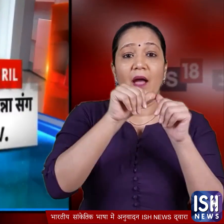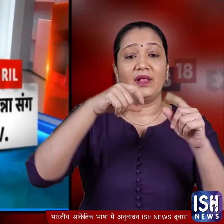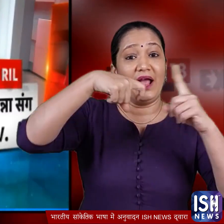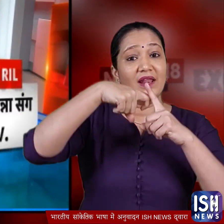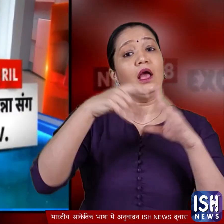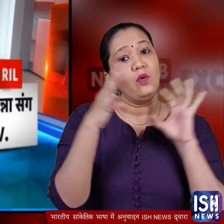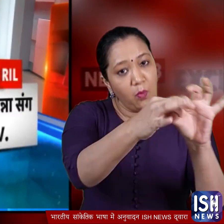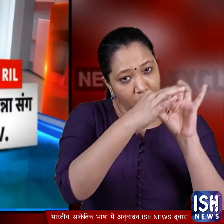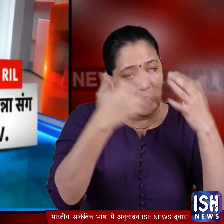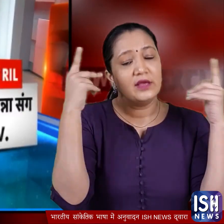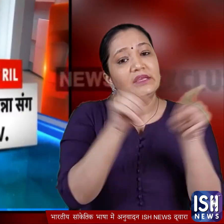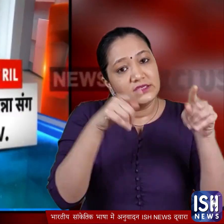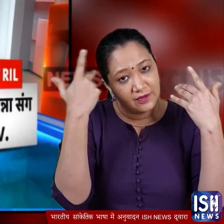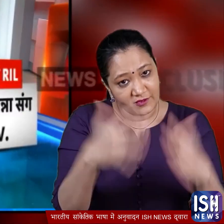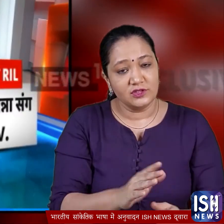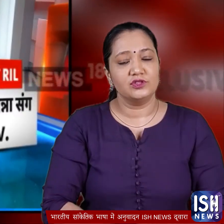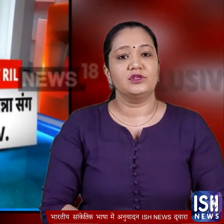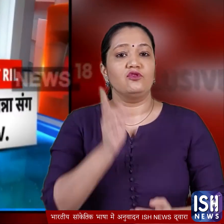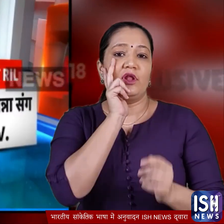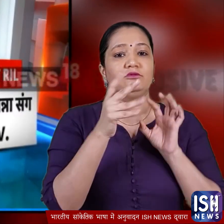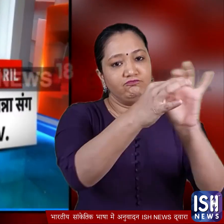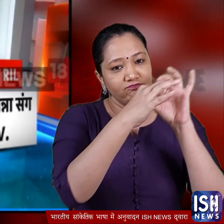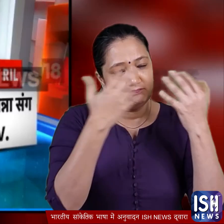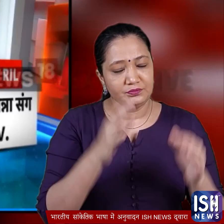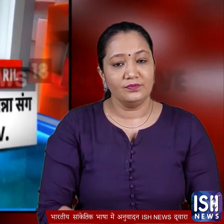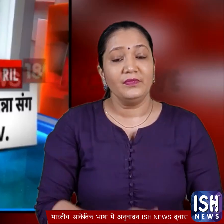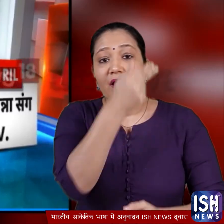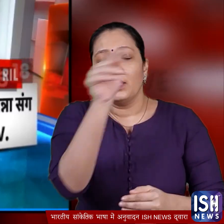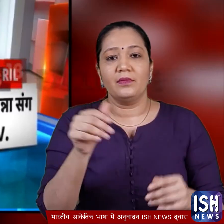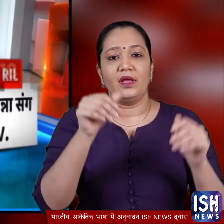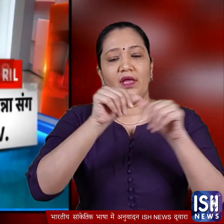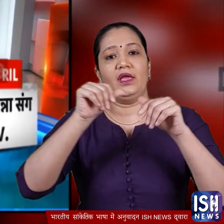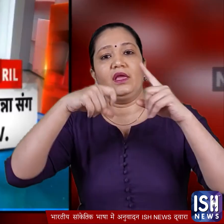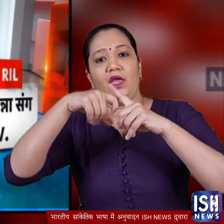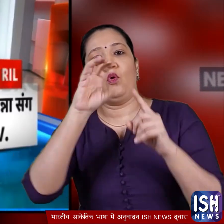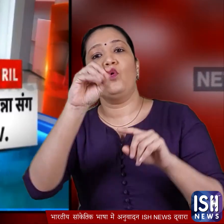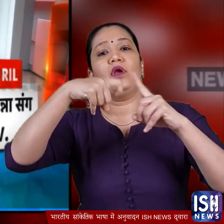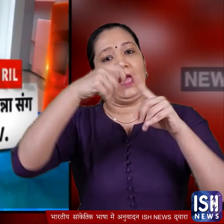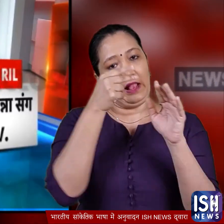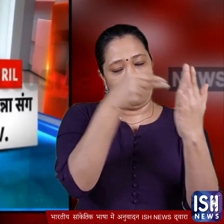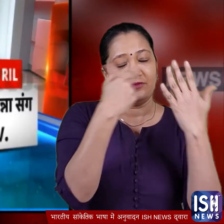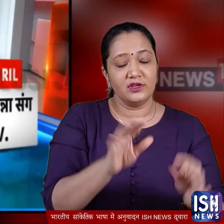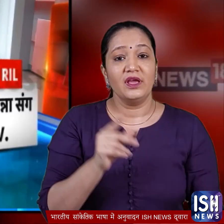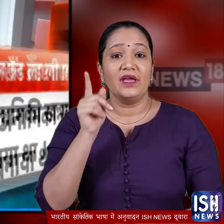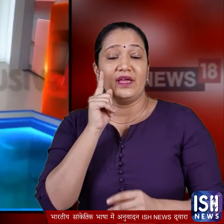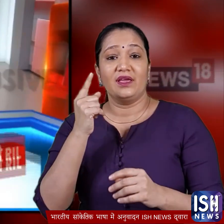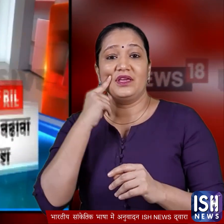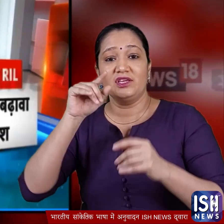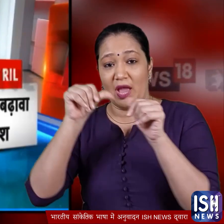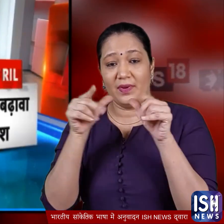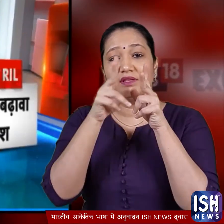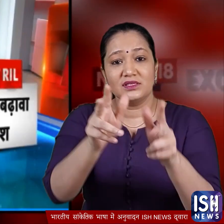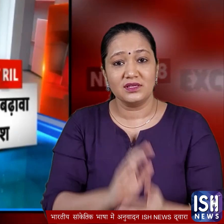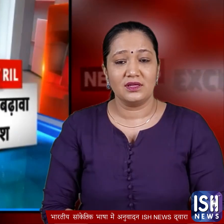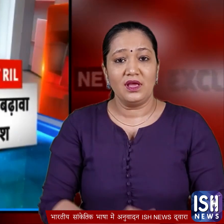अनामिका खन्ना के साथ भी एक ऐसी ही साझेदारी की गई थी। उस नए ब्रांड का नाम AKOK रखा गया था। कंपनी की डायरेक्टर ईशा अंबानी